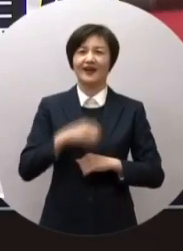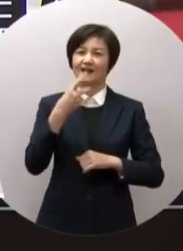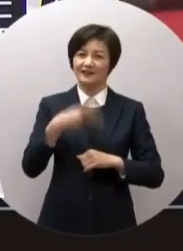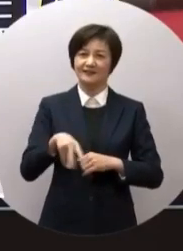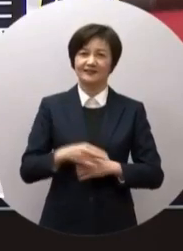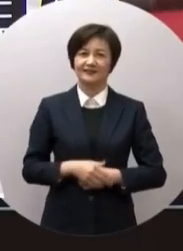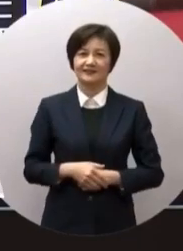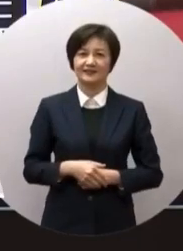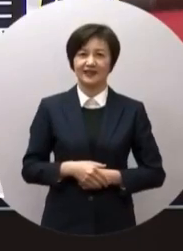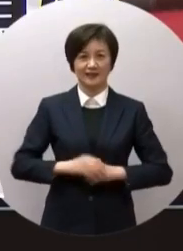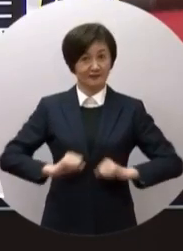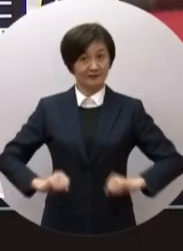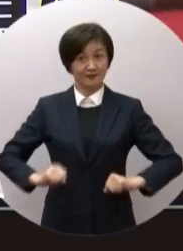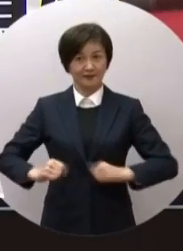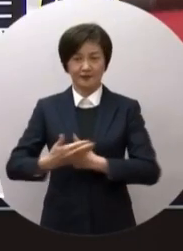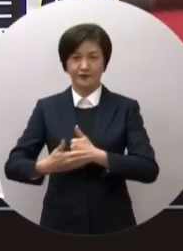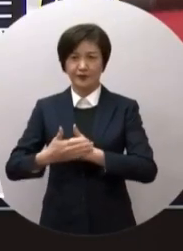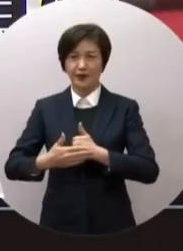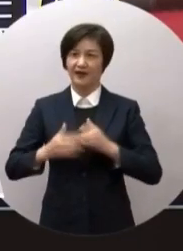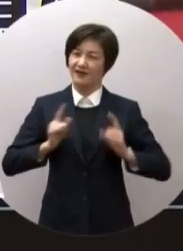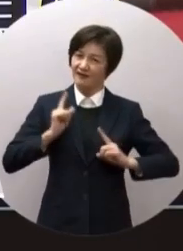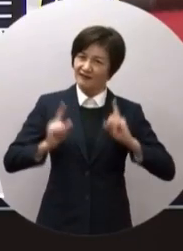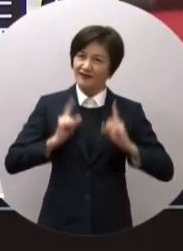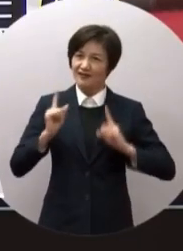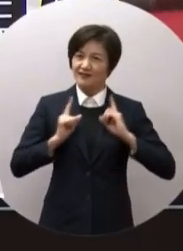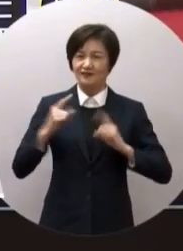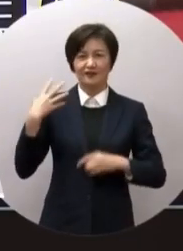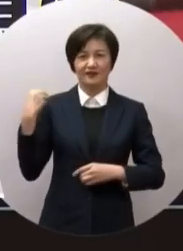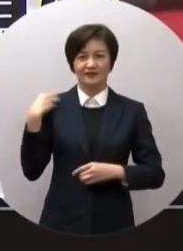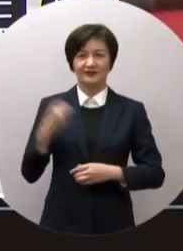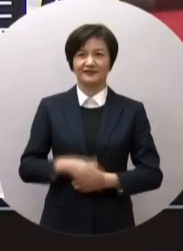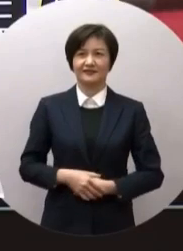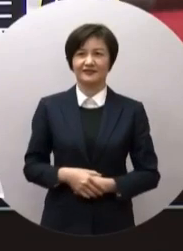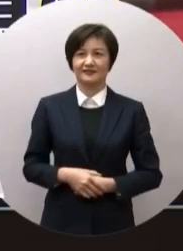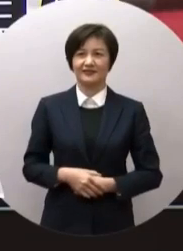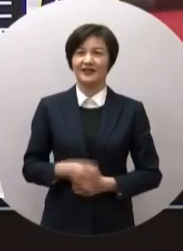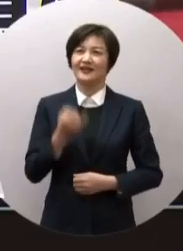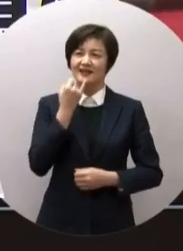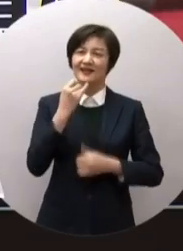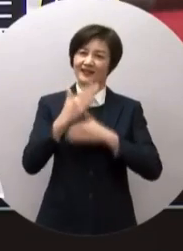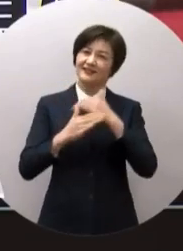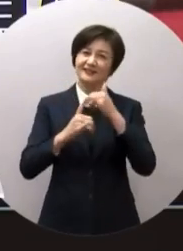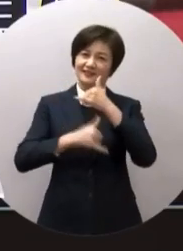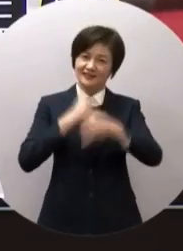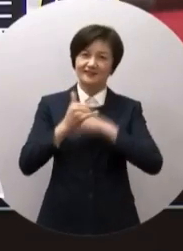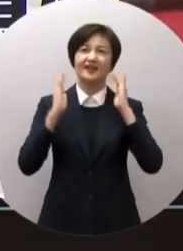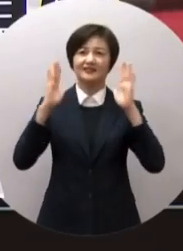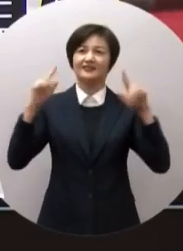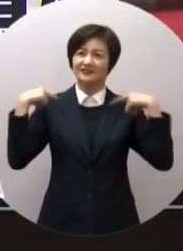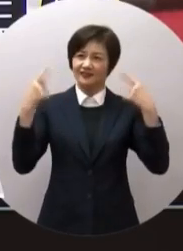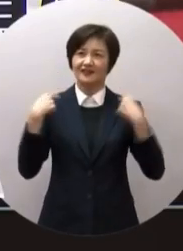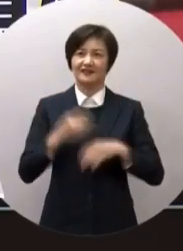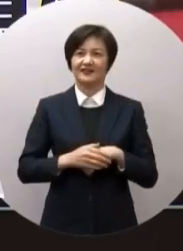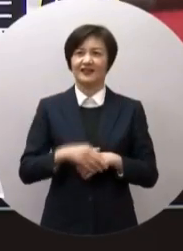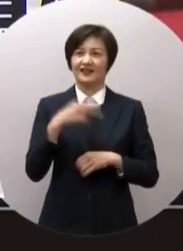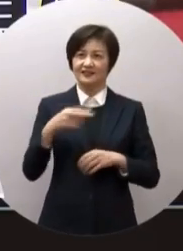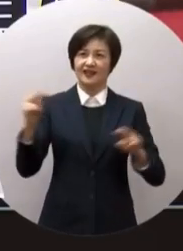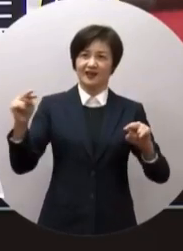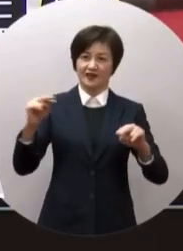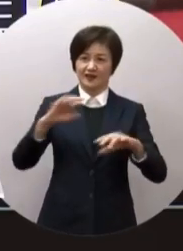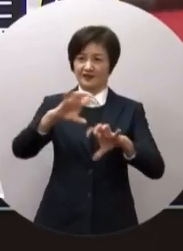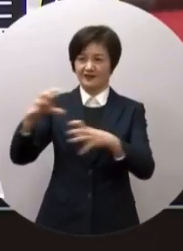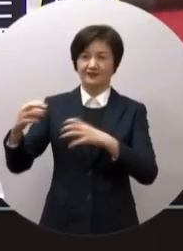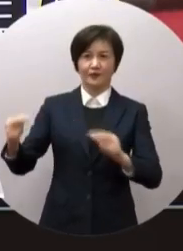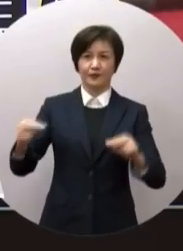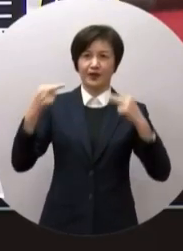有健康、老自由的正常生活，还个本来你是给看到你台湾